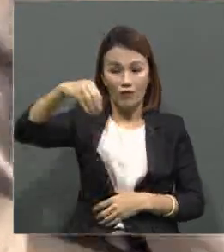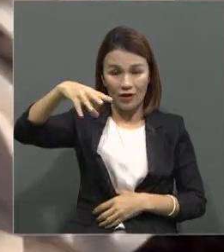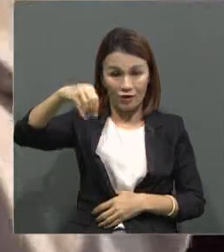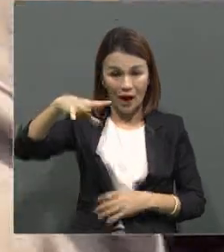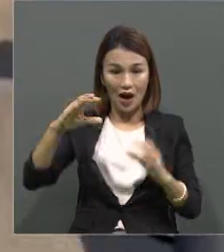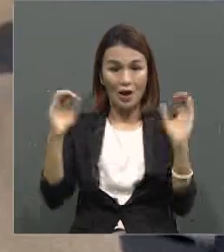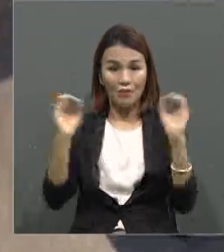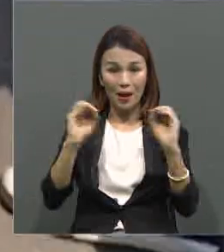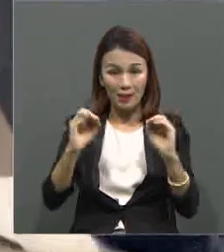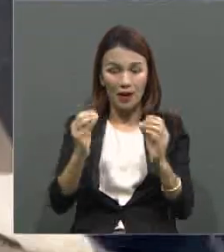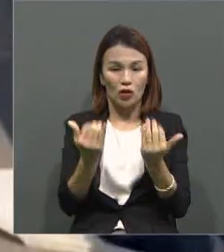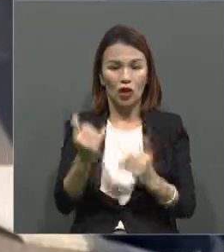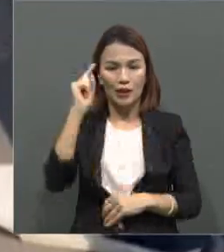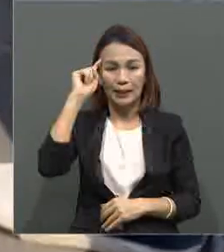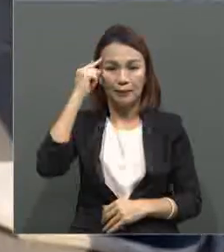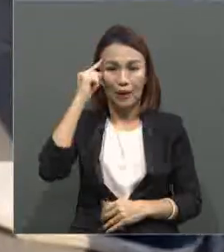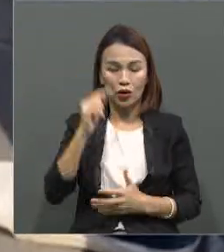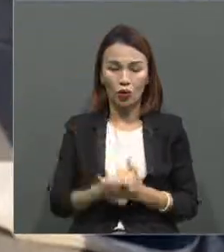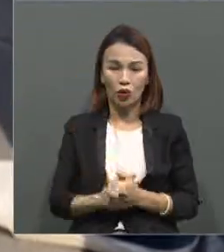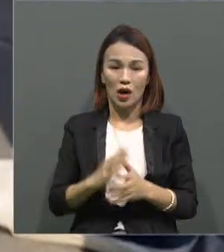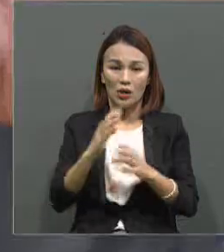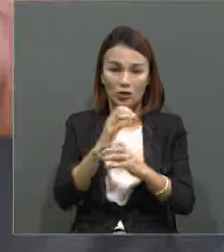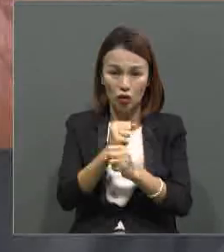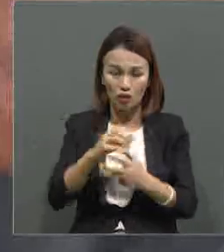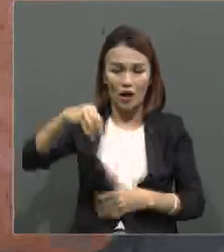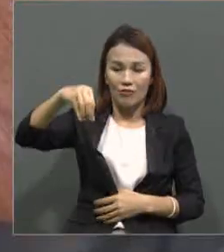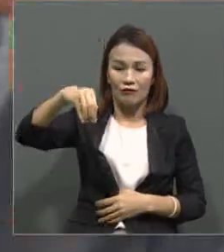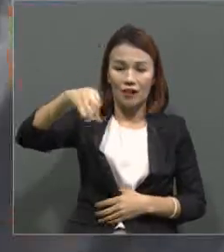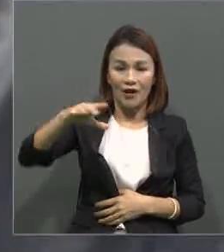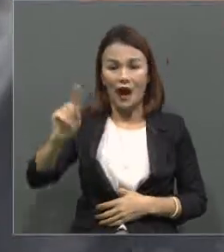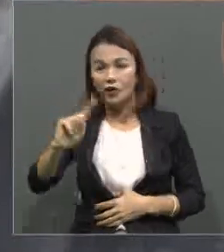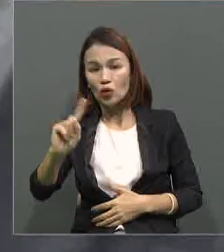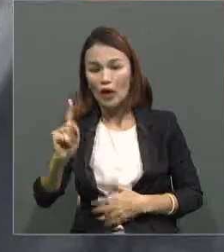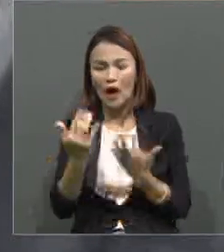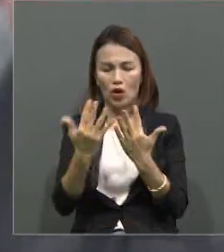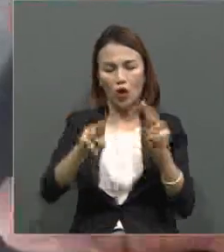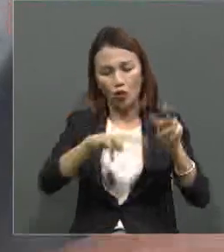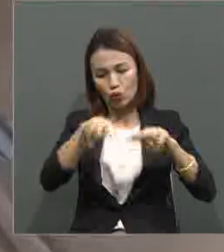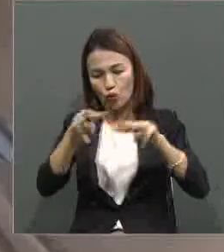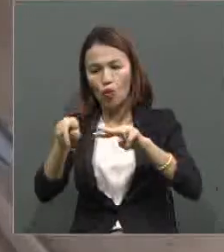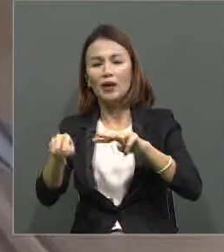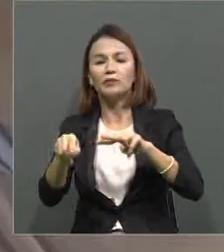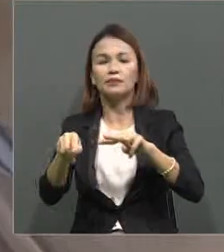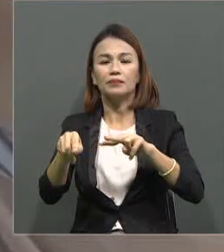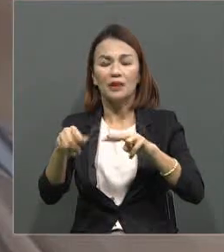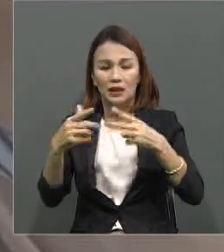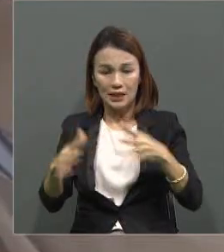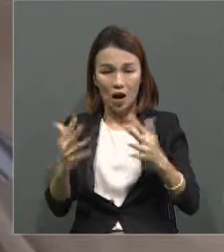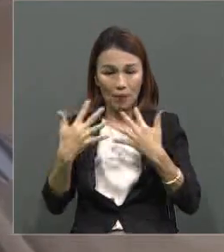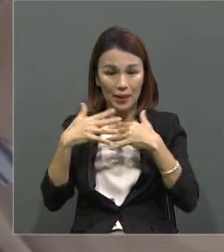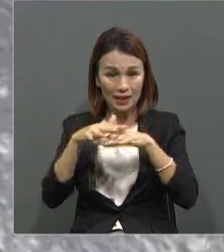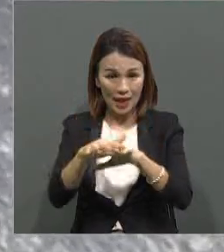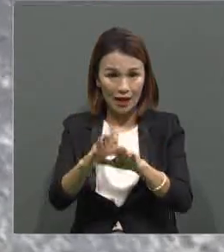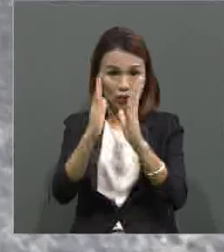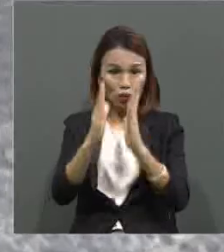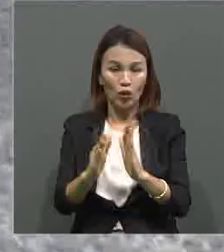หน้าที่ก็เลยบอกว่าโอตอนนี้ก็ยังไม่รู้เหมือนกันว่าตกลงแล้วเนี่ยไฟรั่วมาจากไหนเดี๋ยวขอตรวจสอบอย่างละเอียดนะคะแล้วก็เดี๋ยวจะประสานเจ้าของสาย